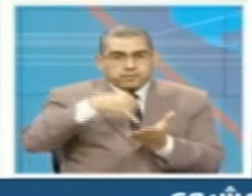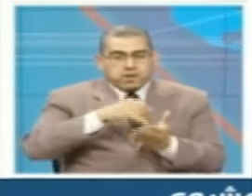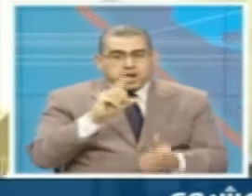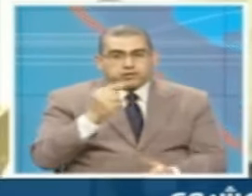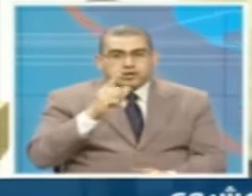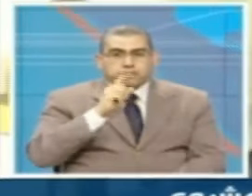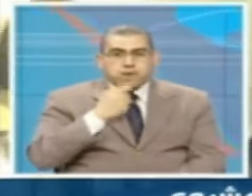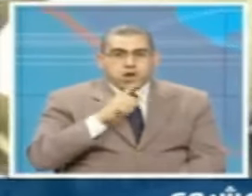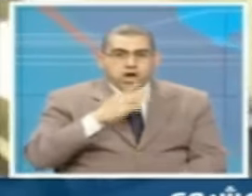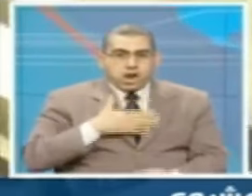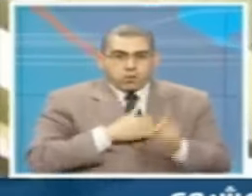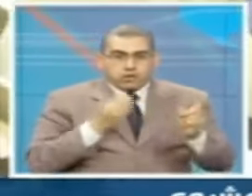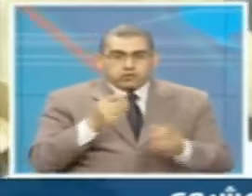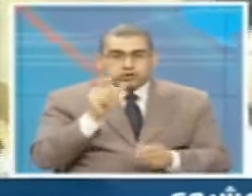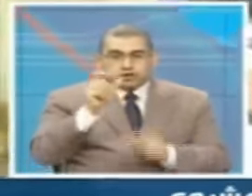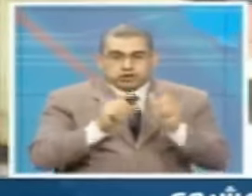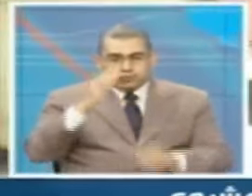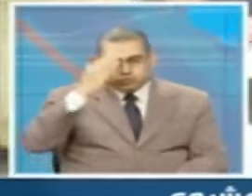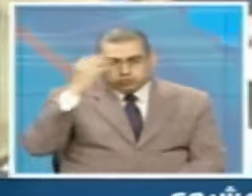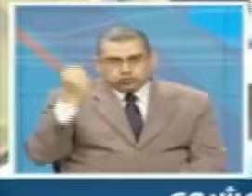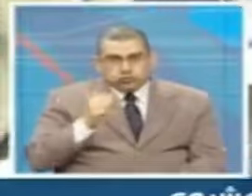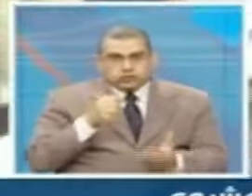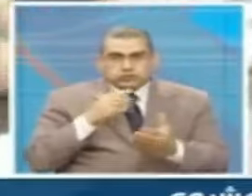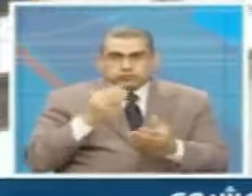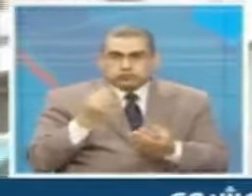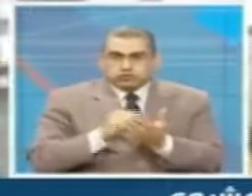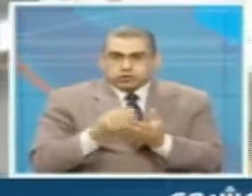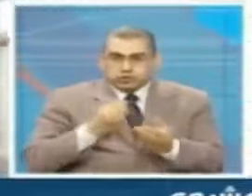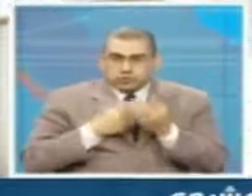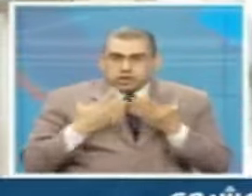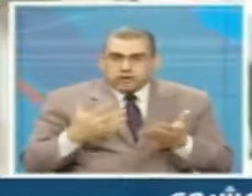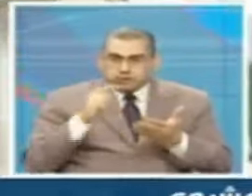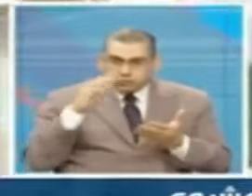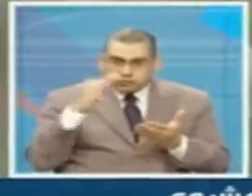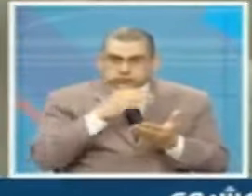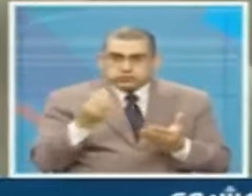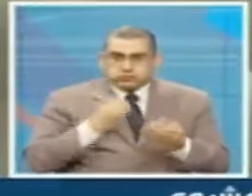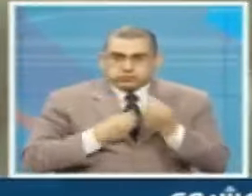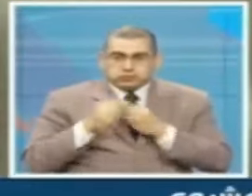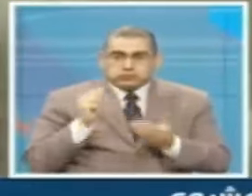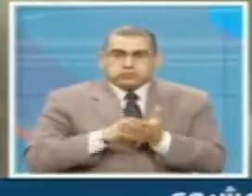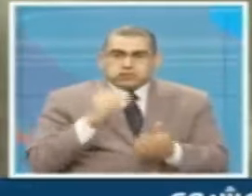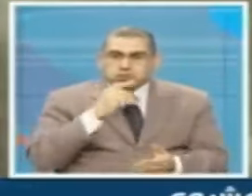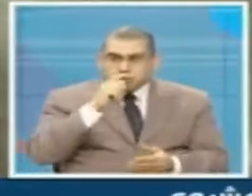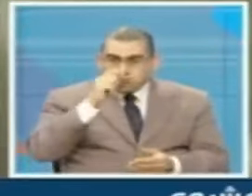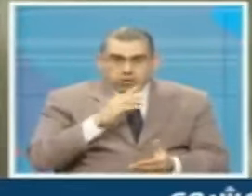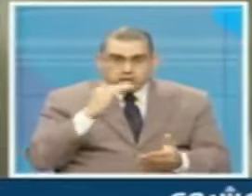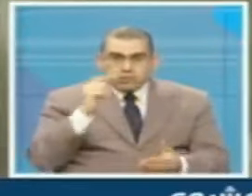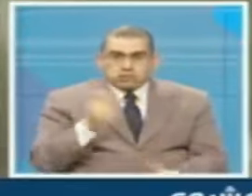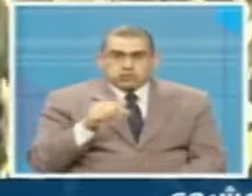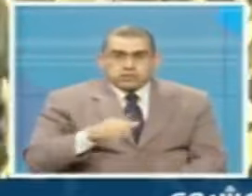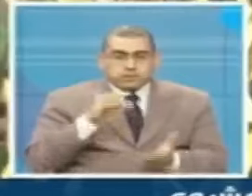مايو. المواطنون أثنوا على عملية التعويض وسهولة الإجراءات للحصول على وحدتهم السكنية.